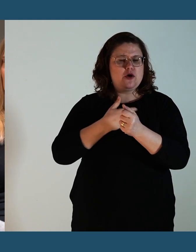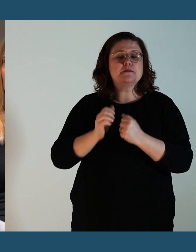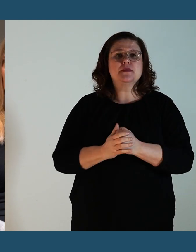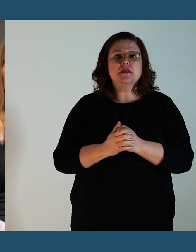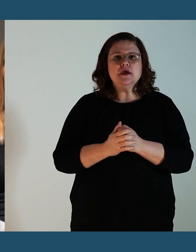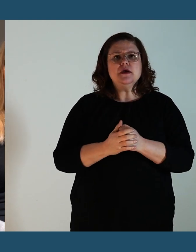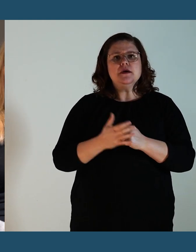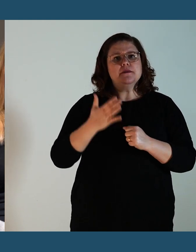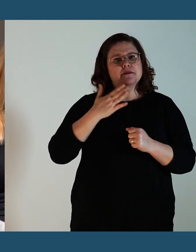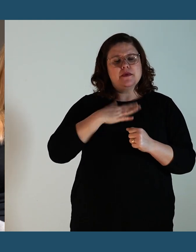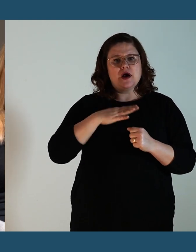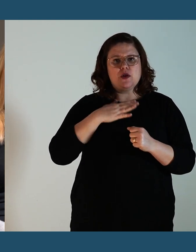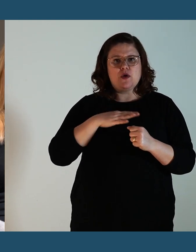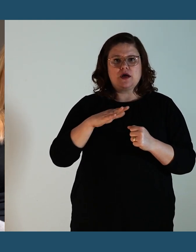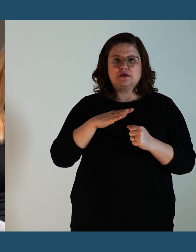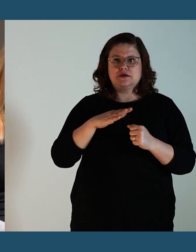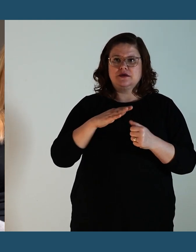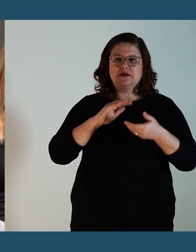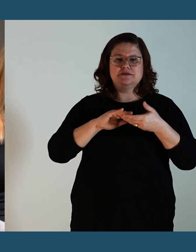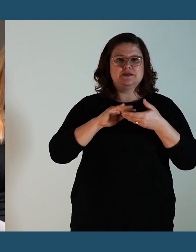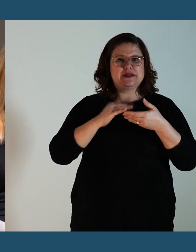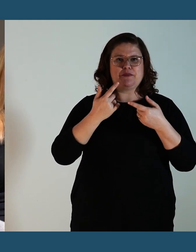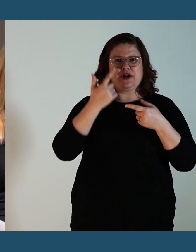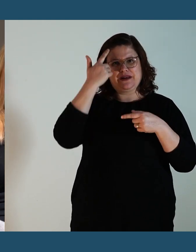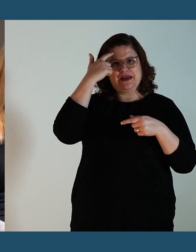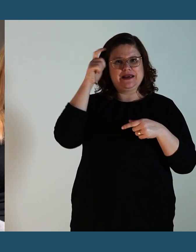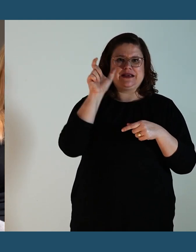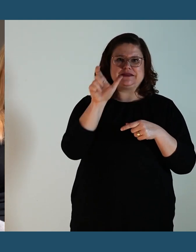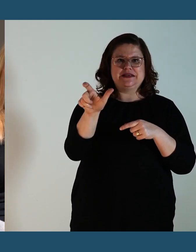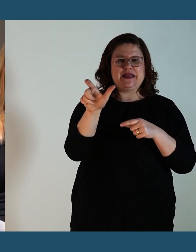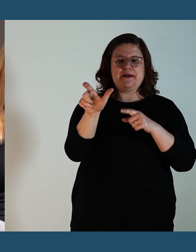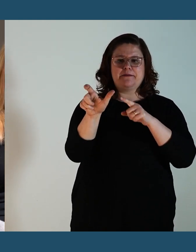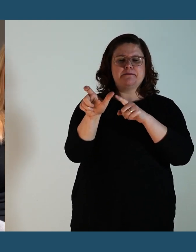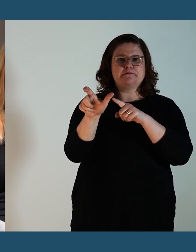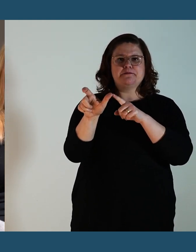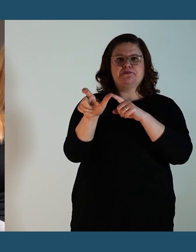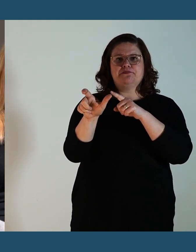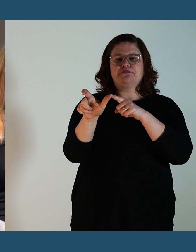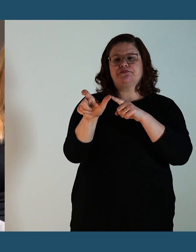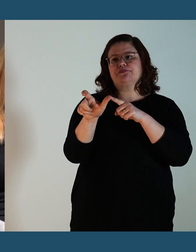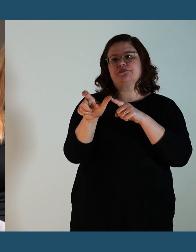haluaisin nimenomaan ensinnäkin luopua käsitteestä